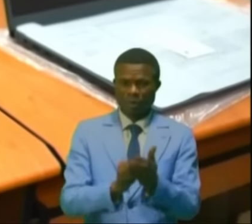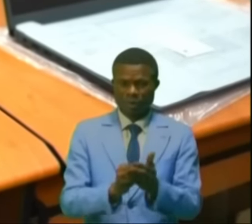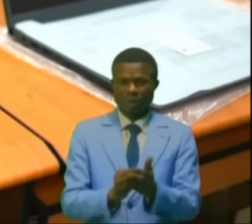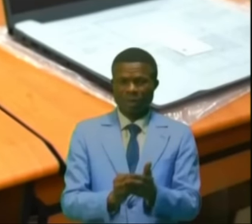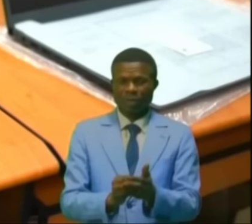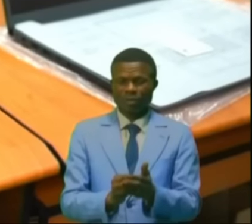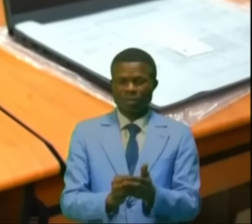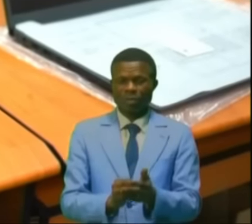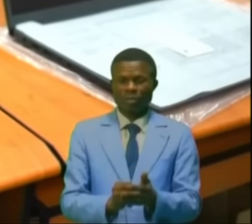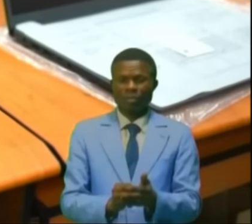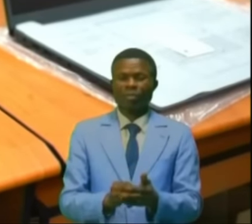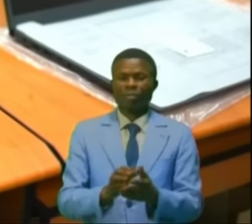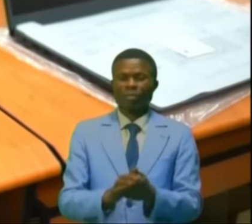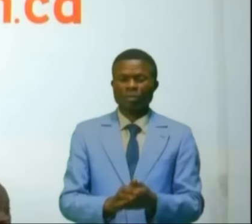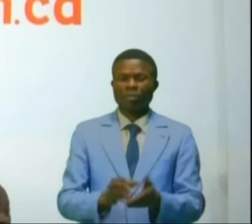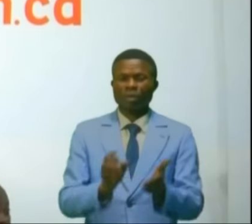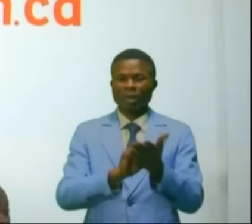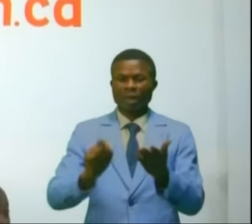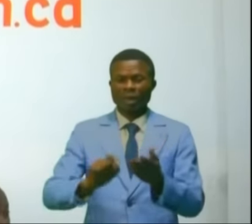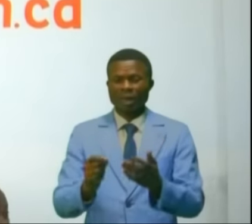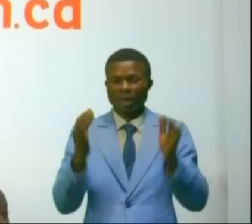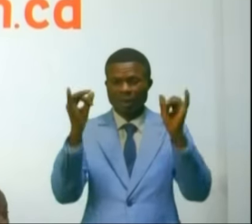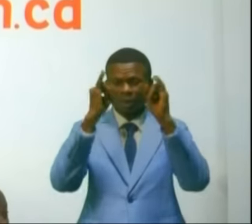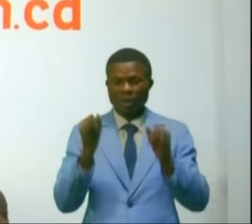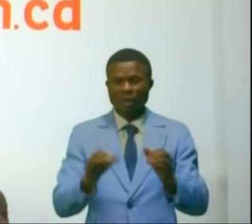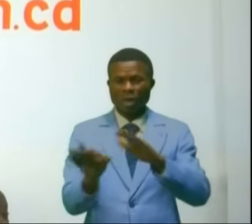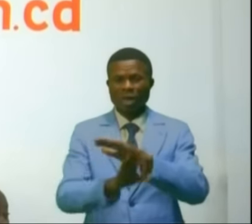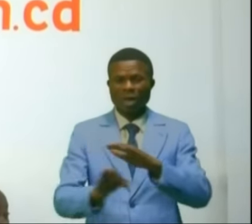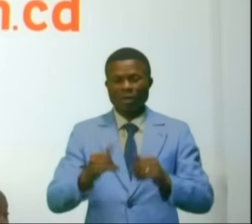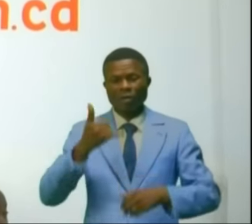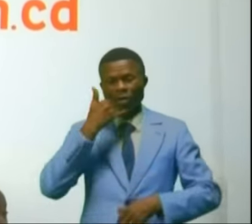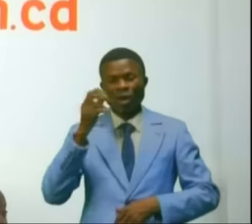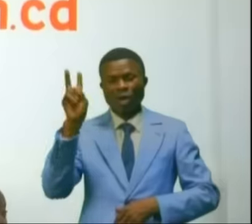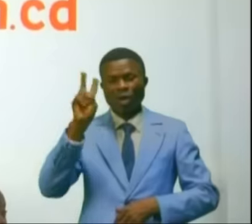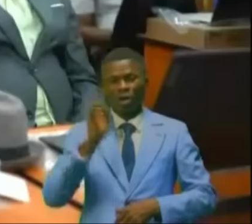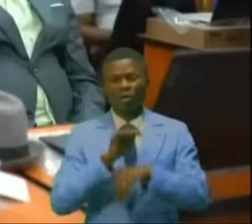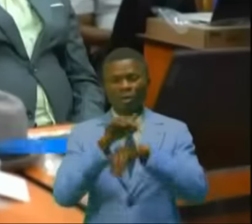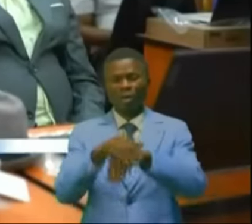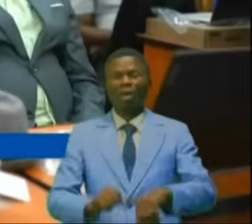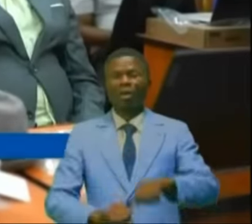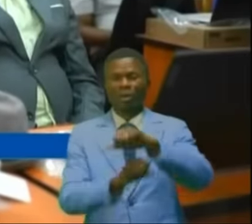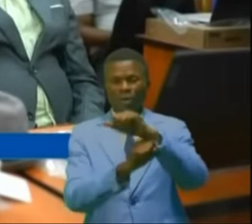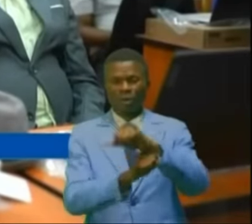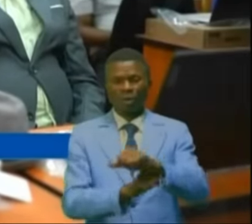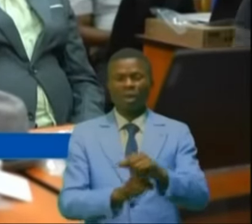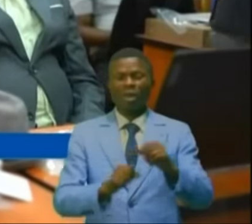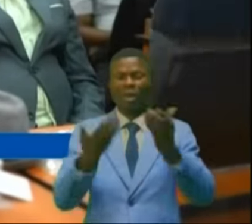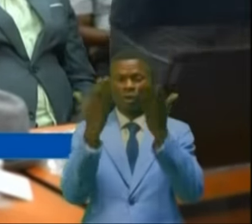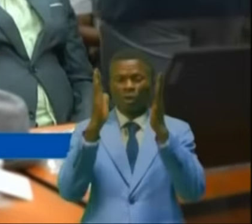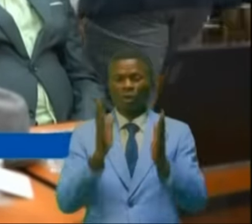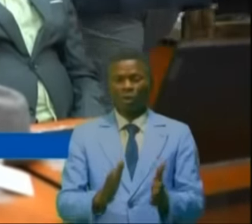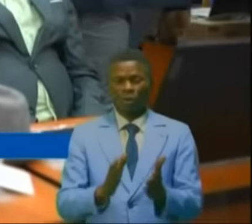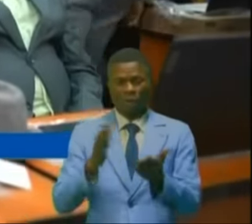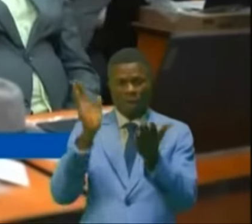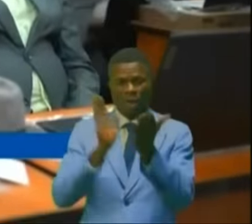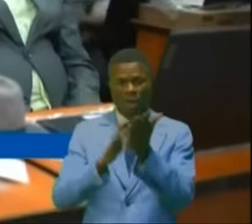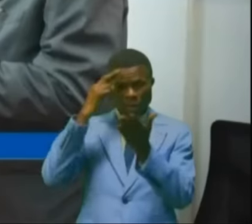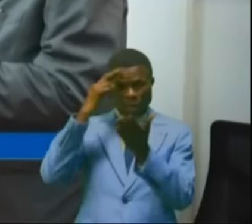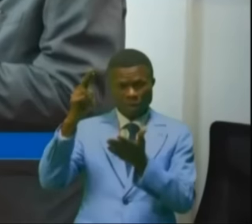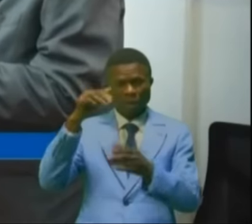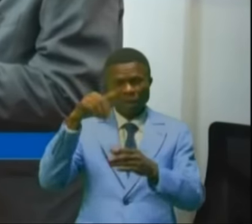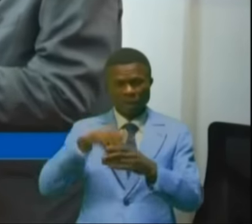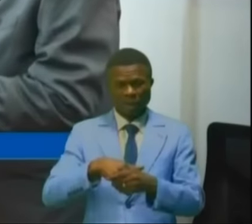plus de fournir une classe numérique, la Fondation Vodacom s'est engagée à soutenir les bénéficiaires de cet ouvrage au